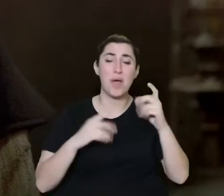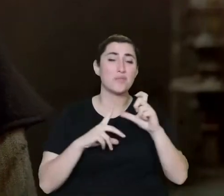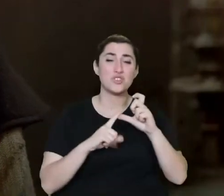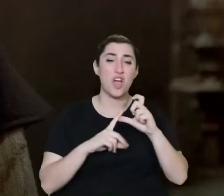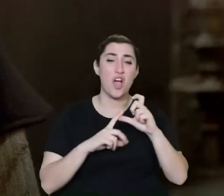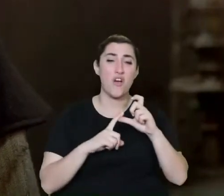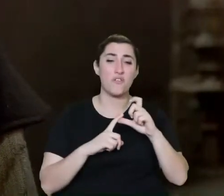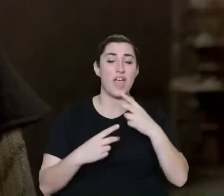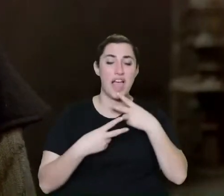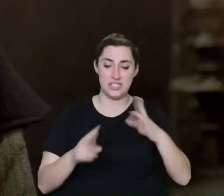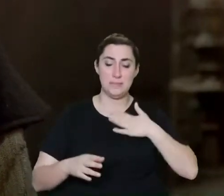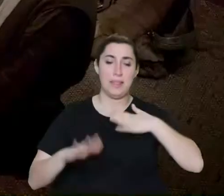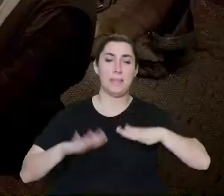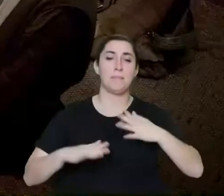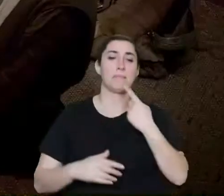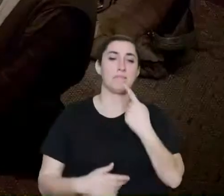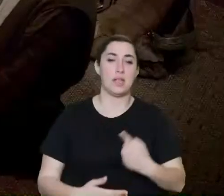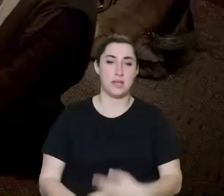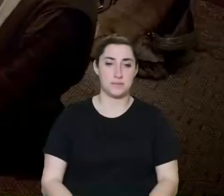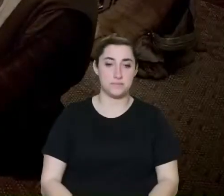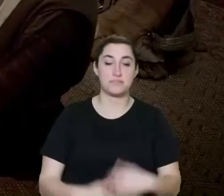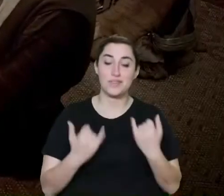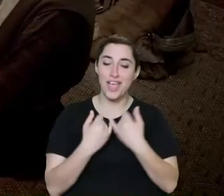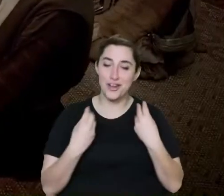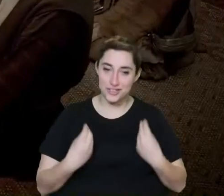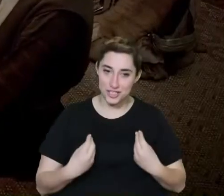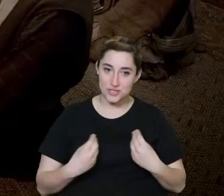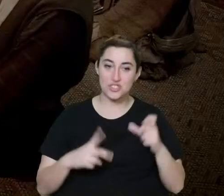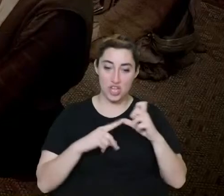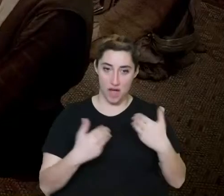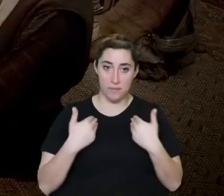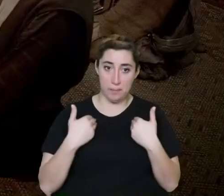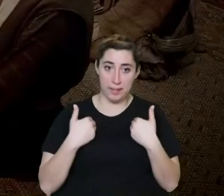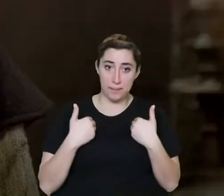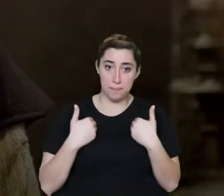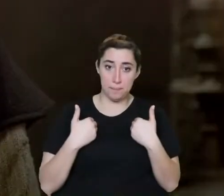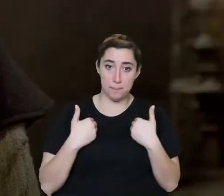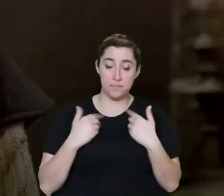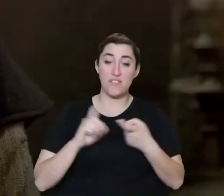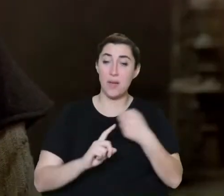Şafii ortaya koyar kendini. Kardeşim, Şafii